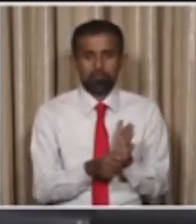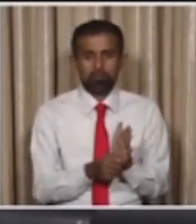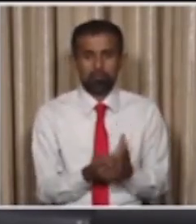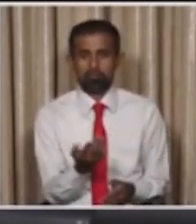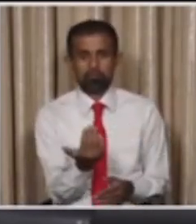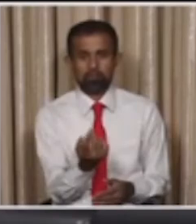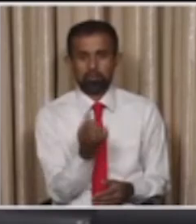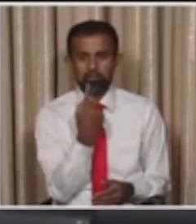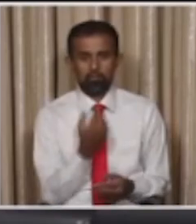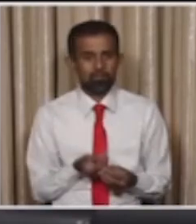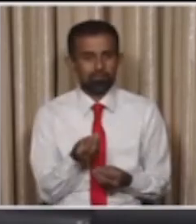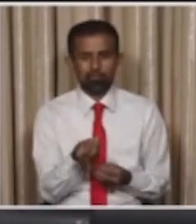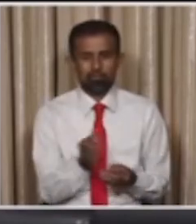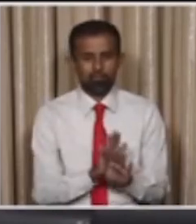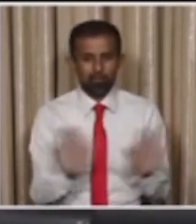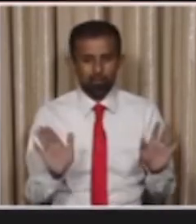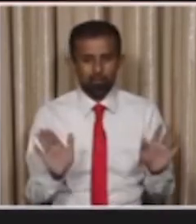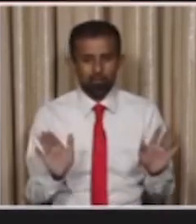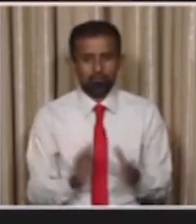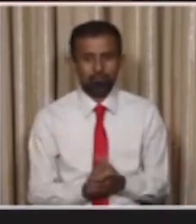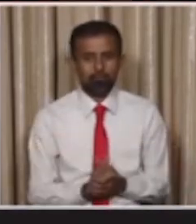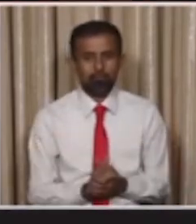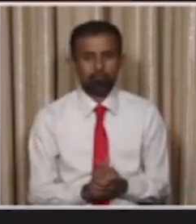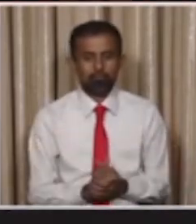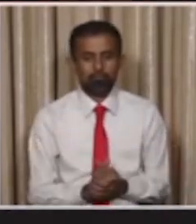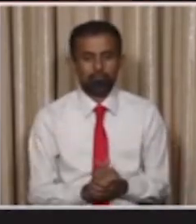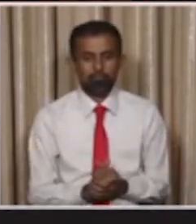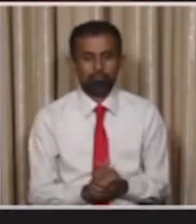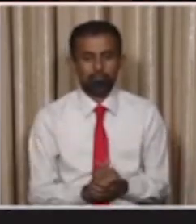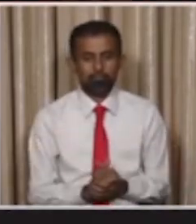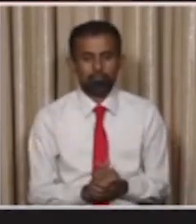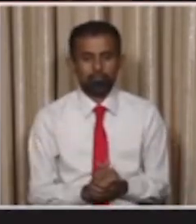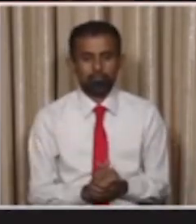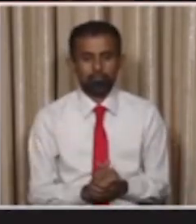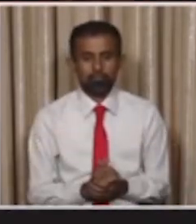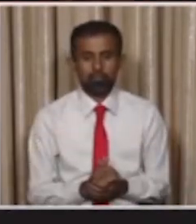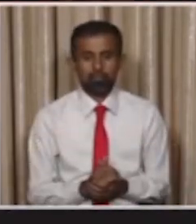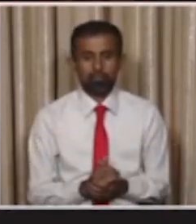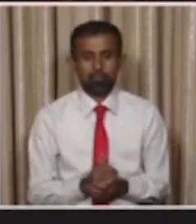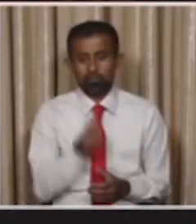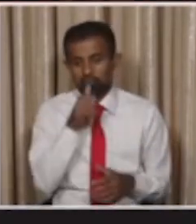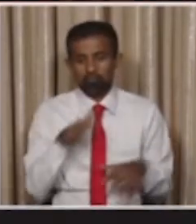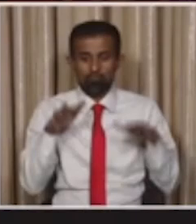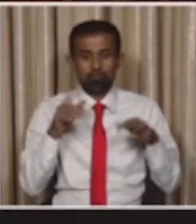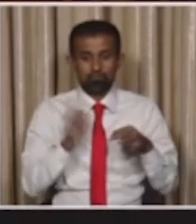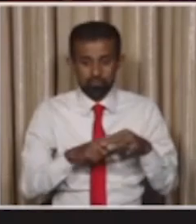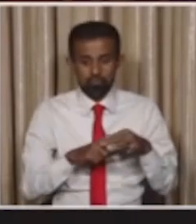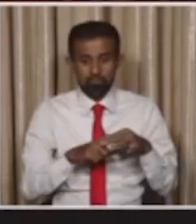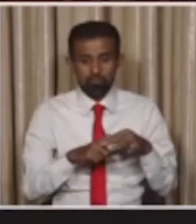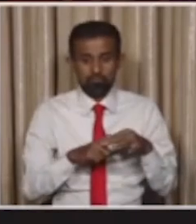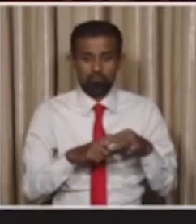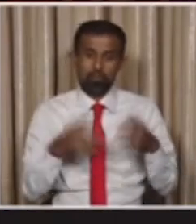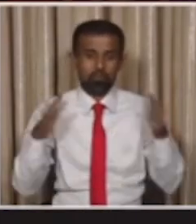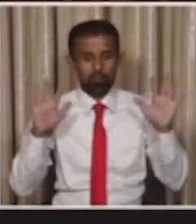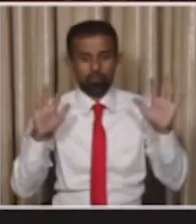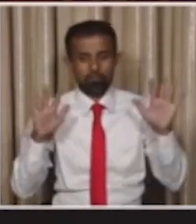ඉල්ලුවට දෙන්න සූදානම් නැහැ. බොහොම ස්තුතියි අමතුමා. කරුණාකරලා දැන් ඔය ගංගතුර පස්සේනේ ගංගතුර ප්‍රශ්නේ